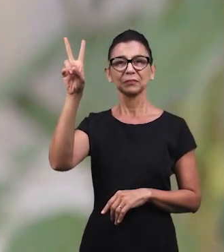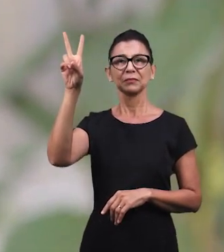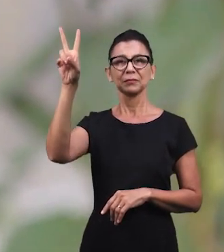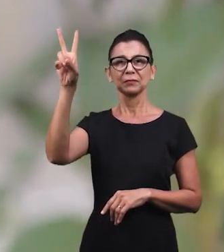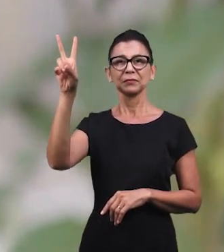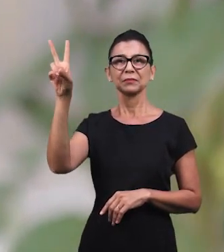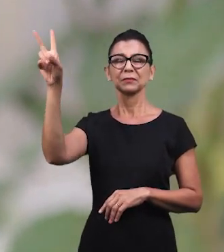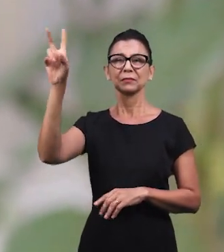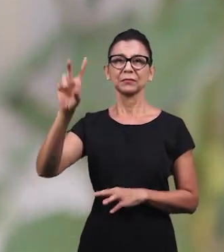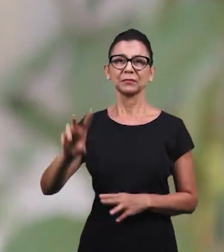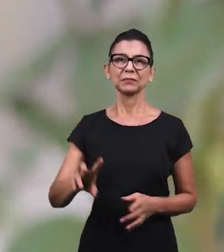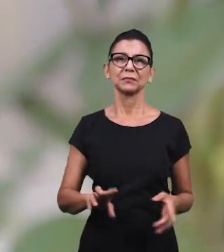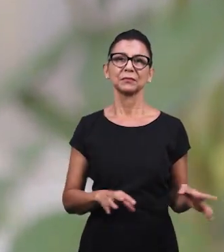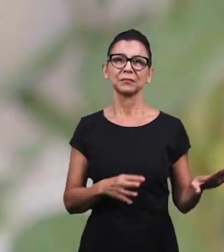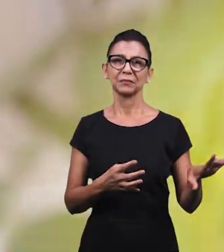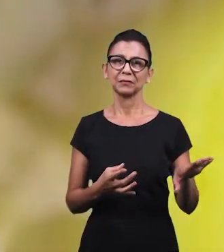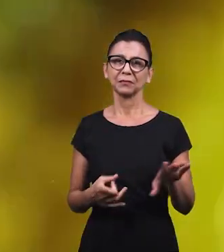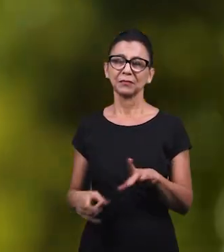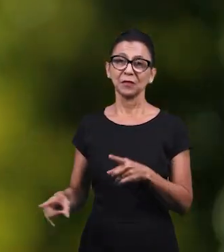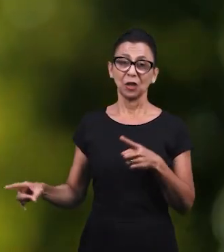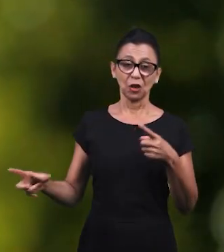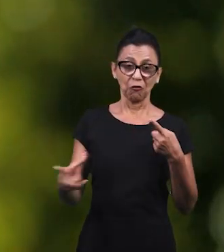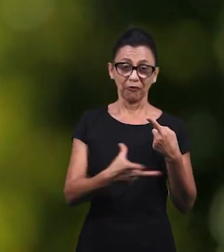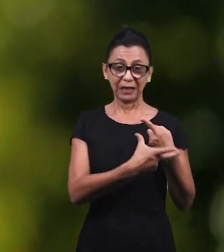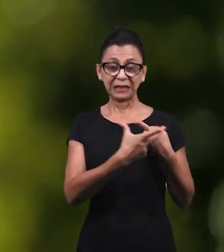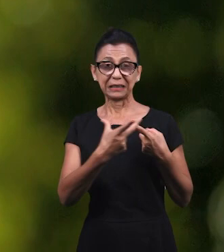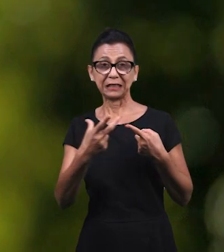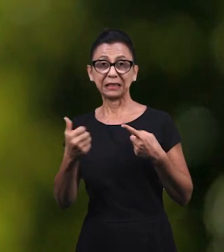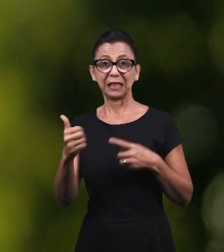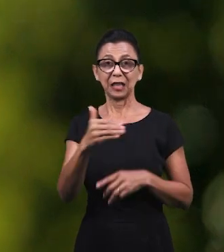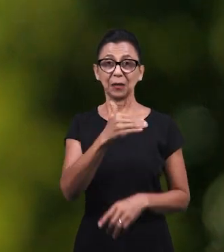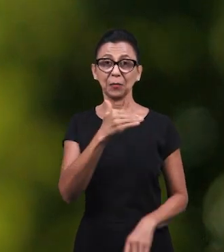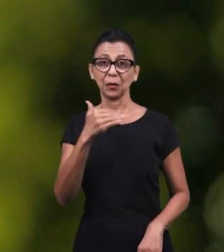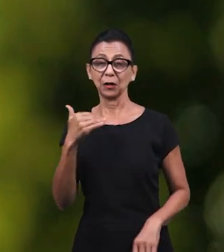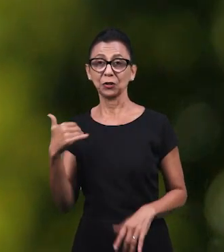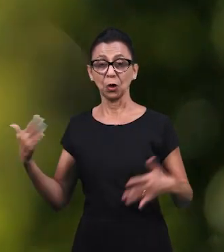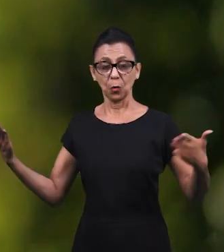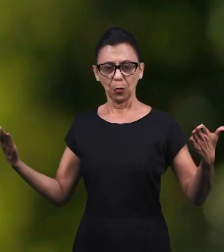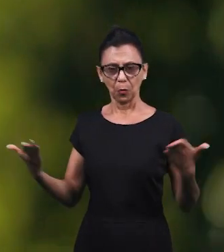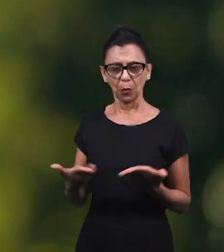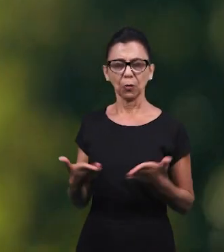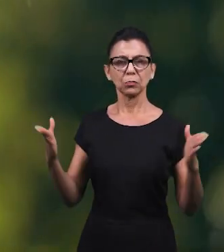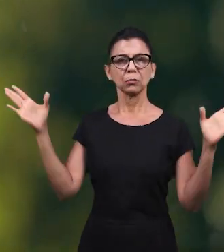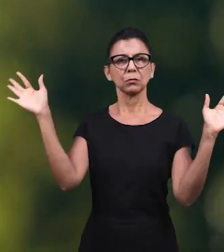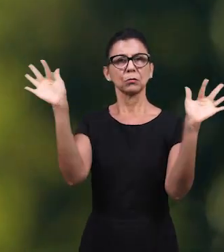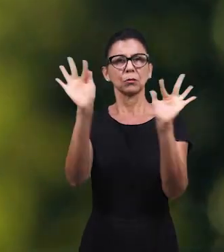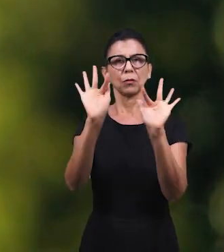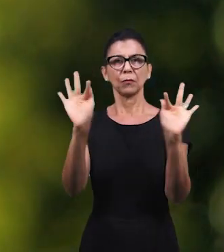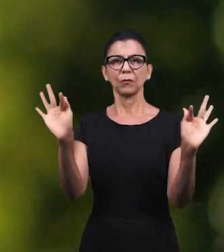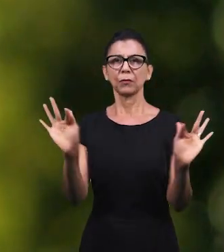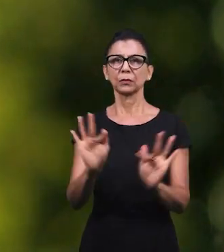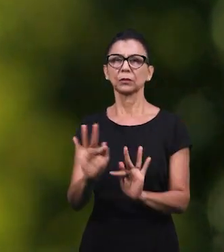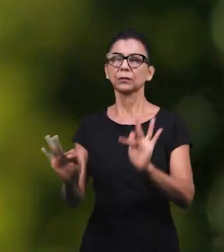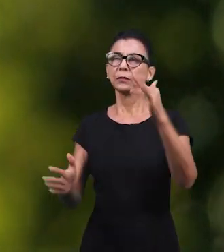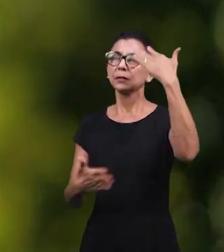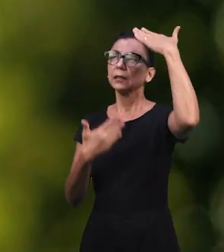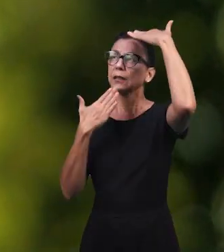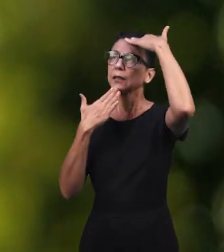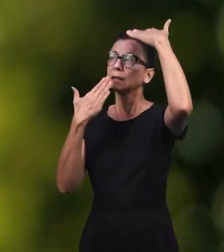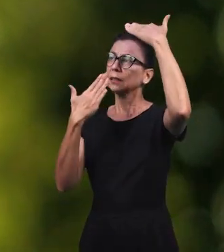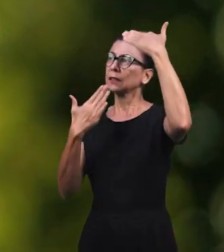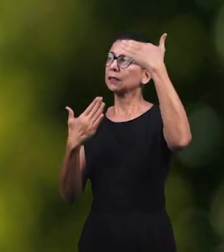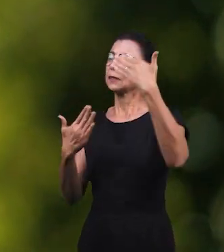Даровал мне Господь незаслуженную, несравненную милость, поэтому я